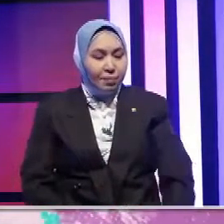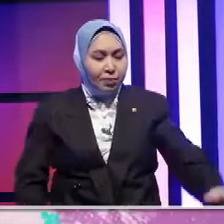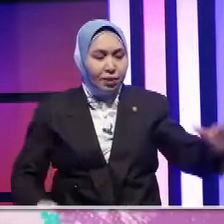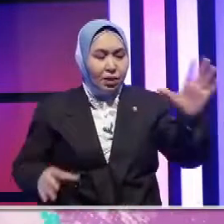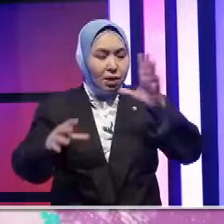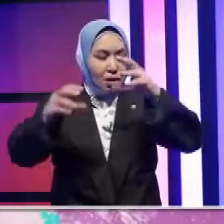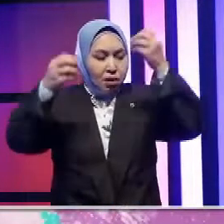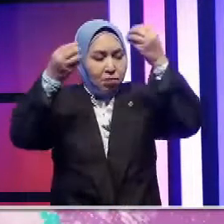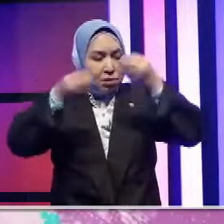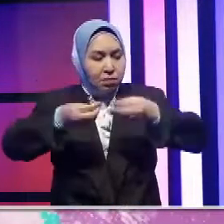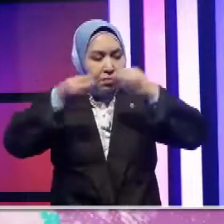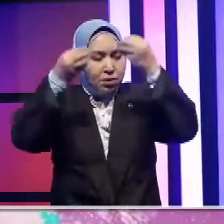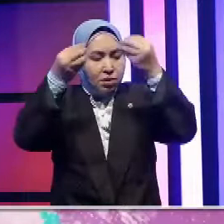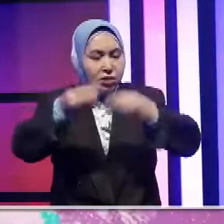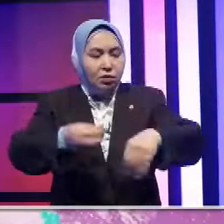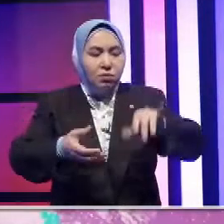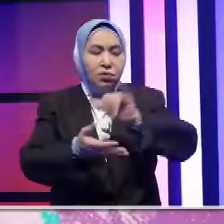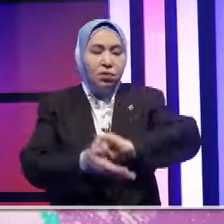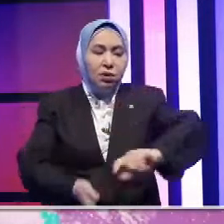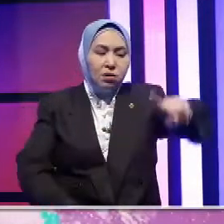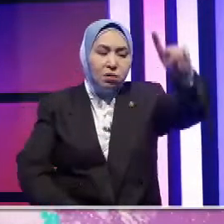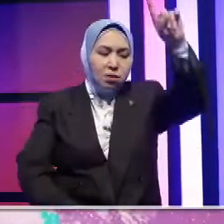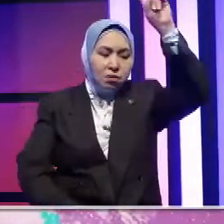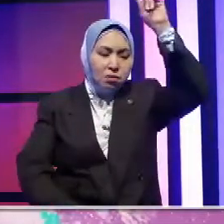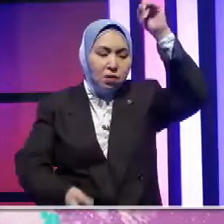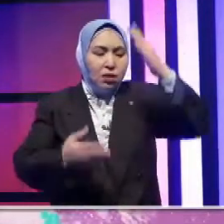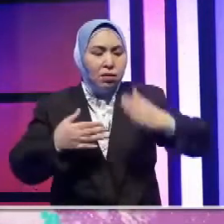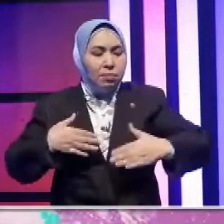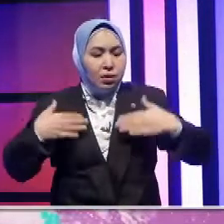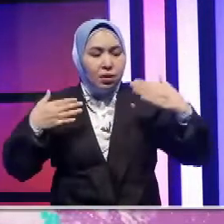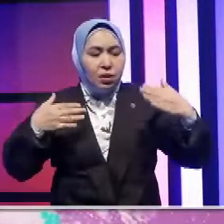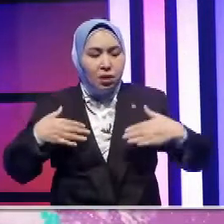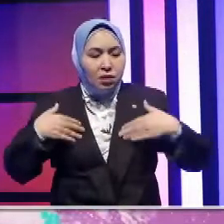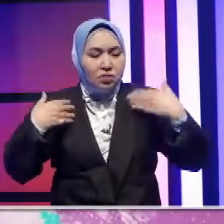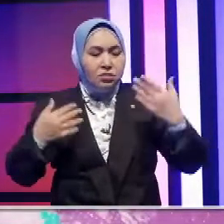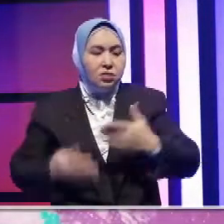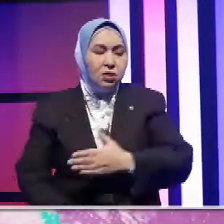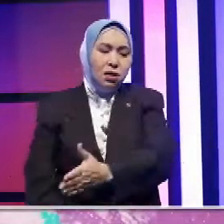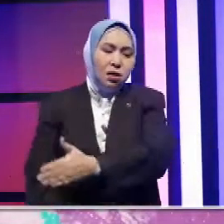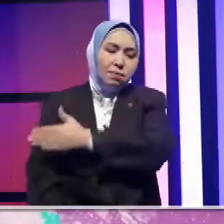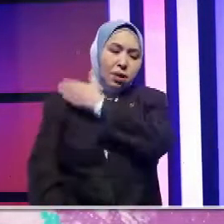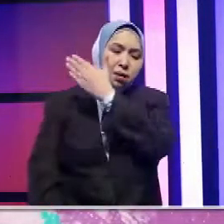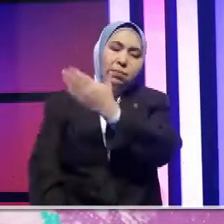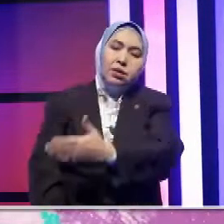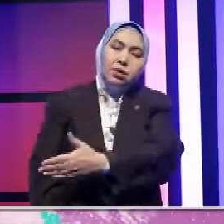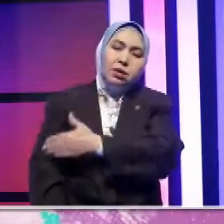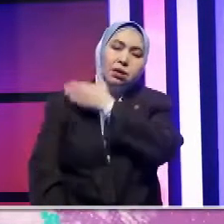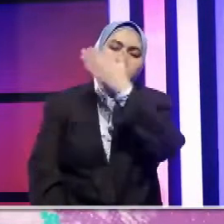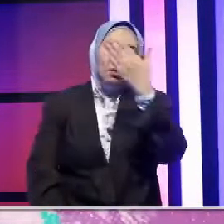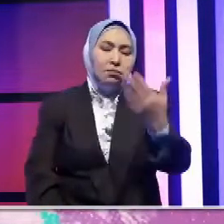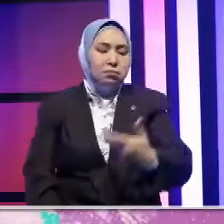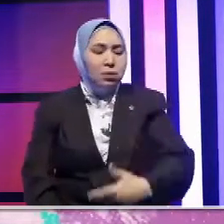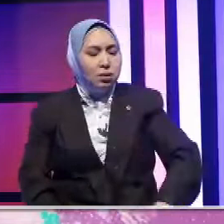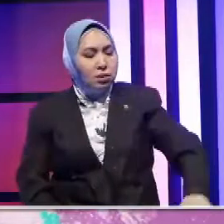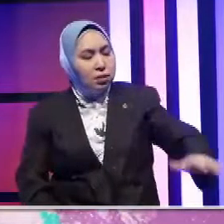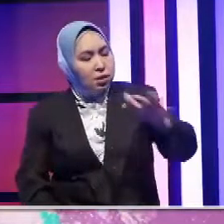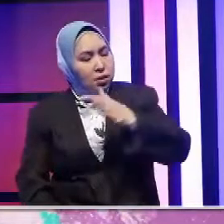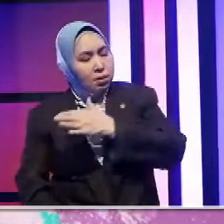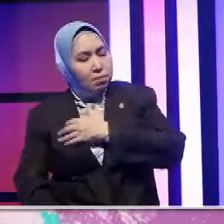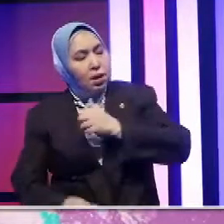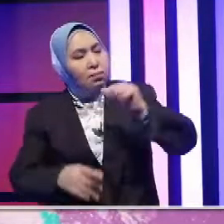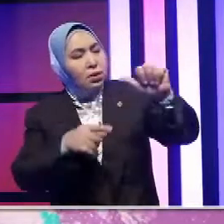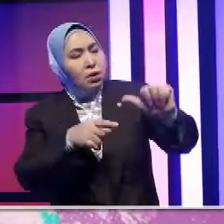ذلك الذي يبشر الله عباده